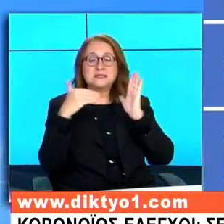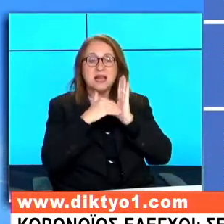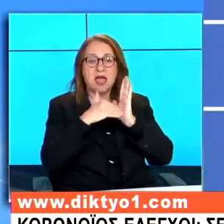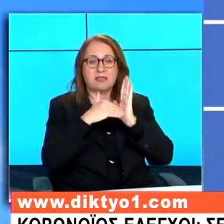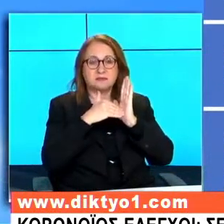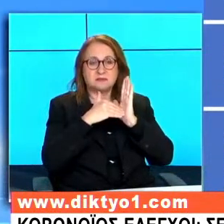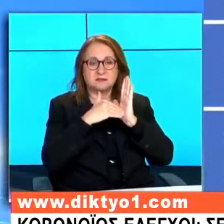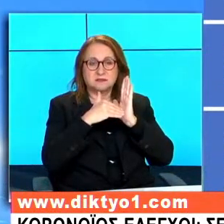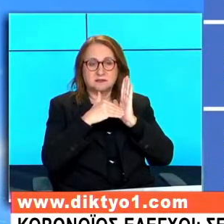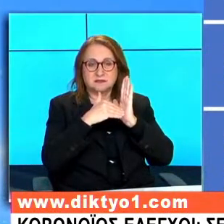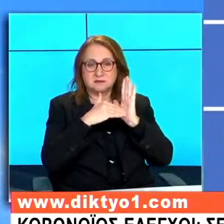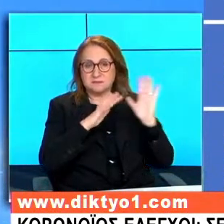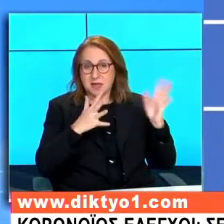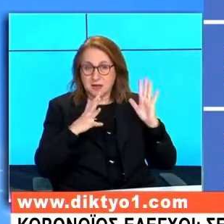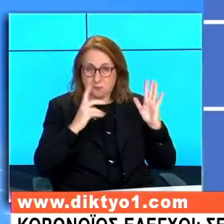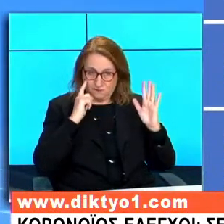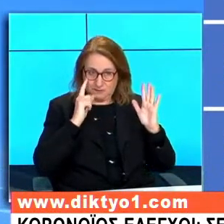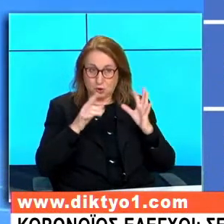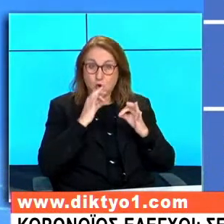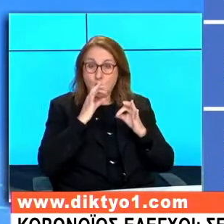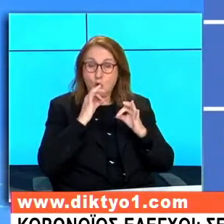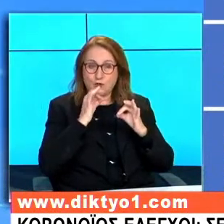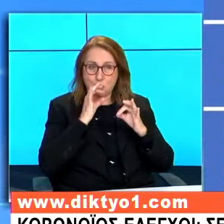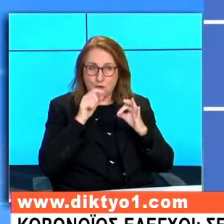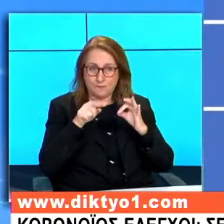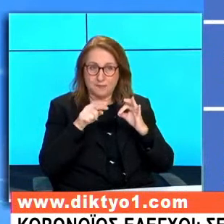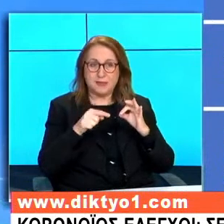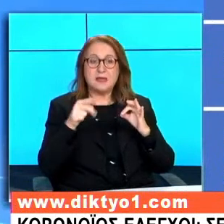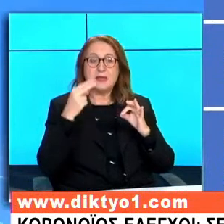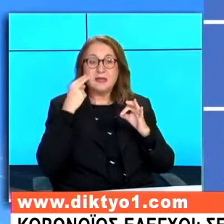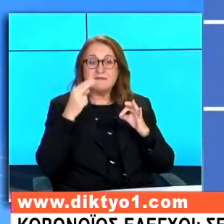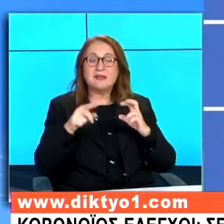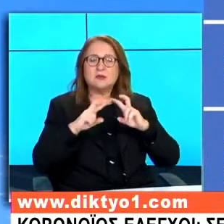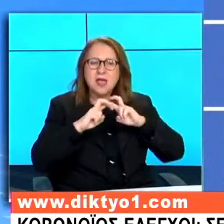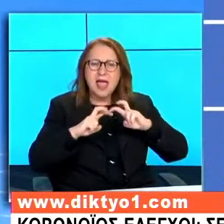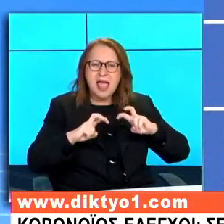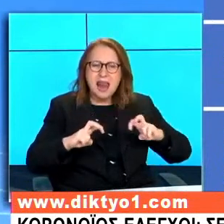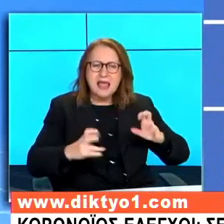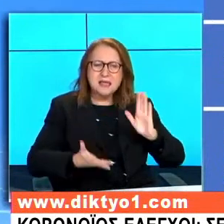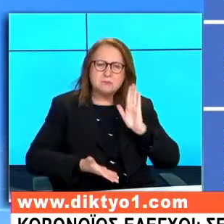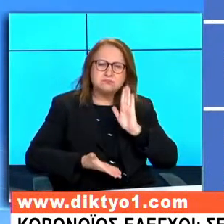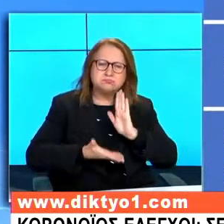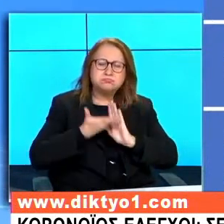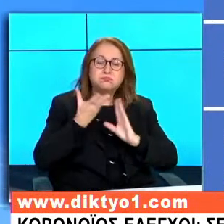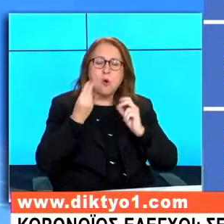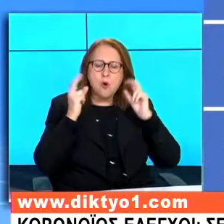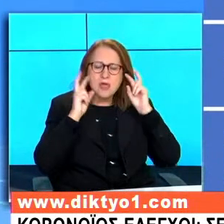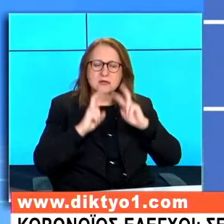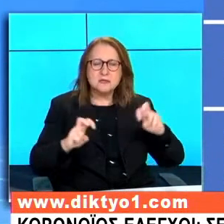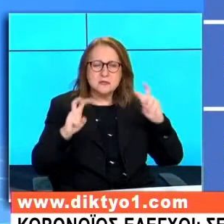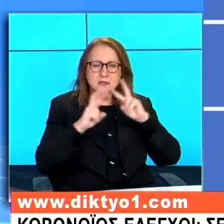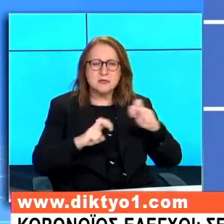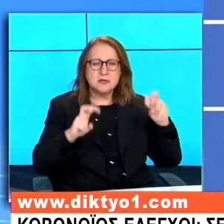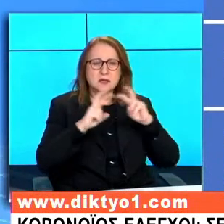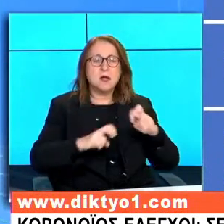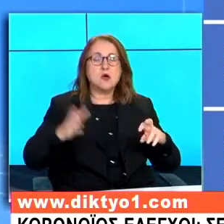περίπου το 80% του συνολικού αριθμού του Σεπτεμβρίου και του Οκτωβρίου και δείχνει την ένταση των ελέγχων, ενώ και τα πρόστιμα είναι